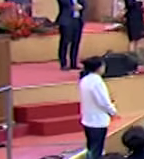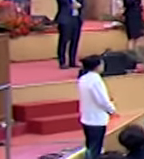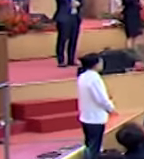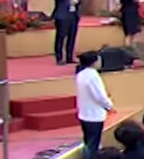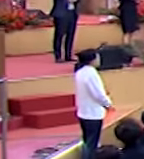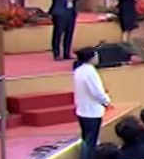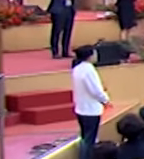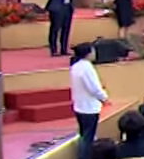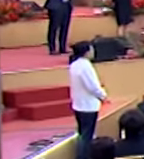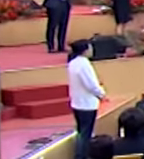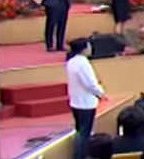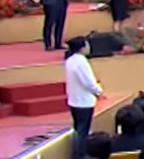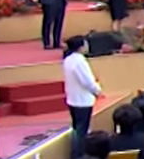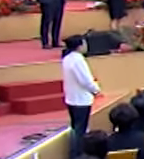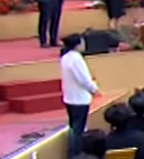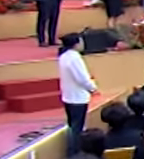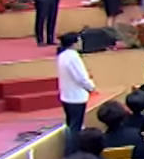십자가